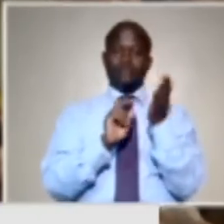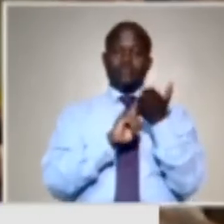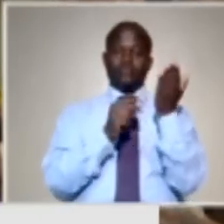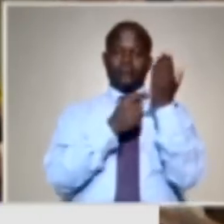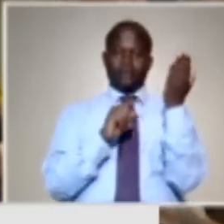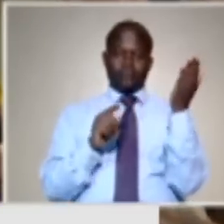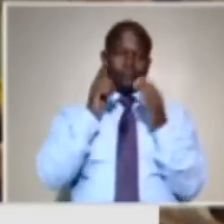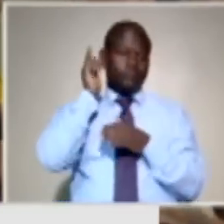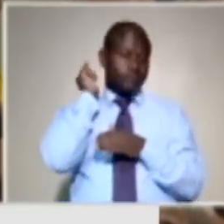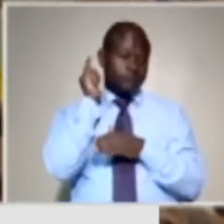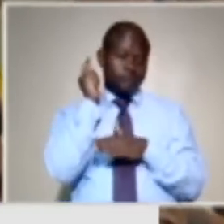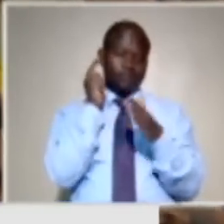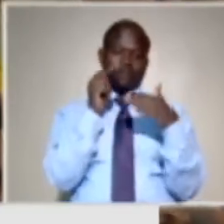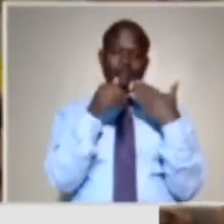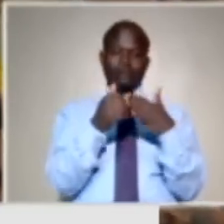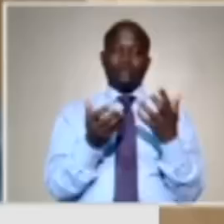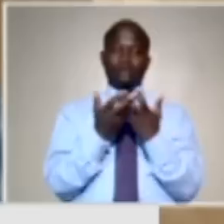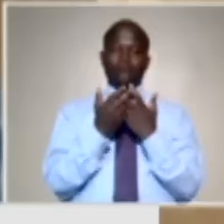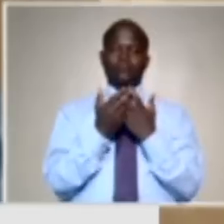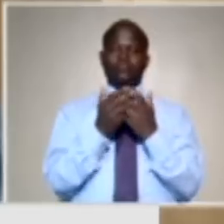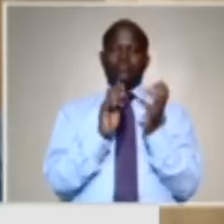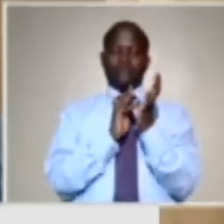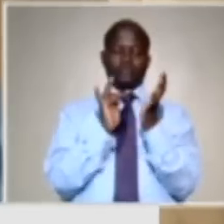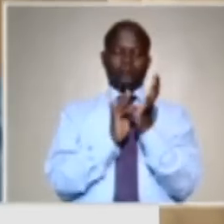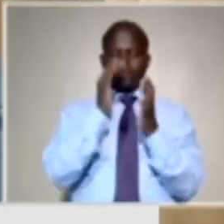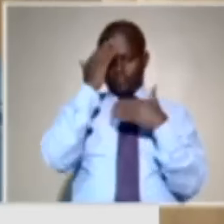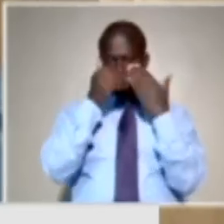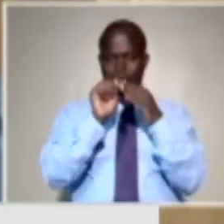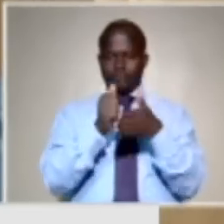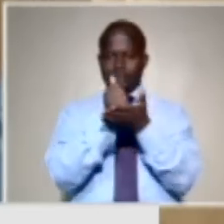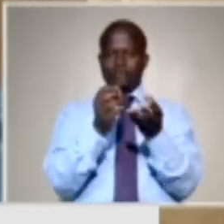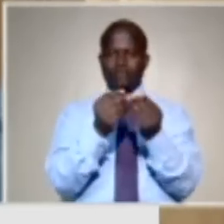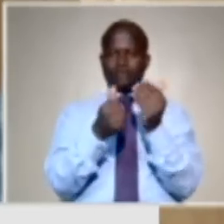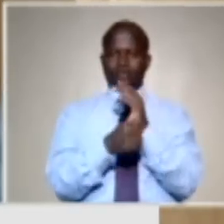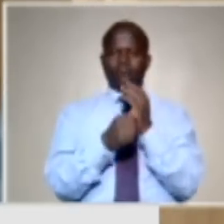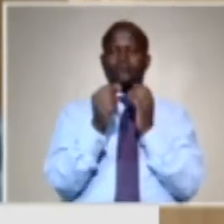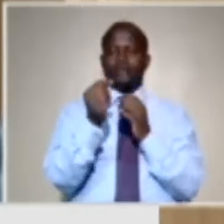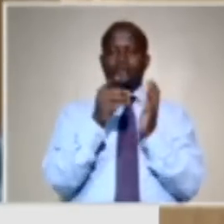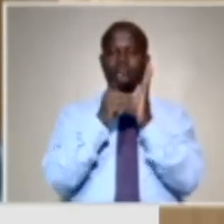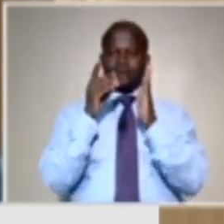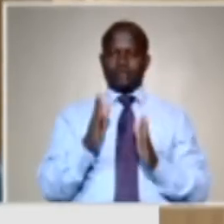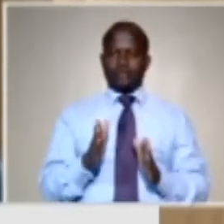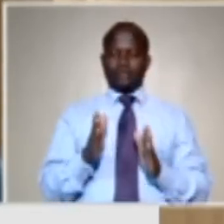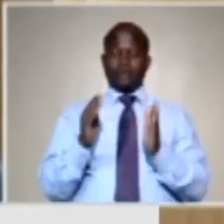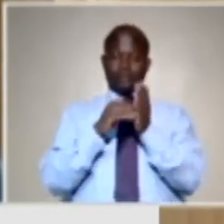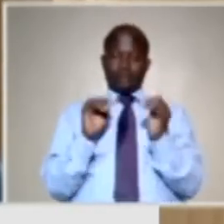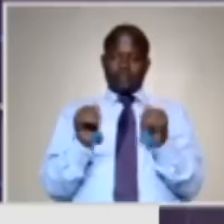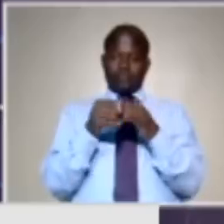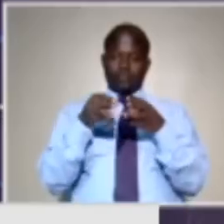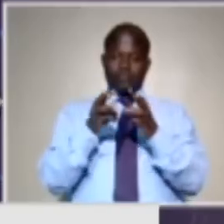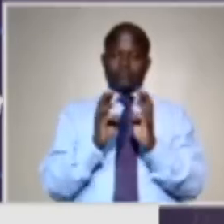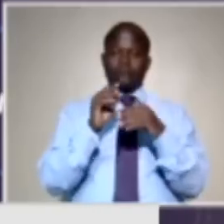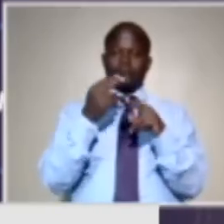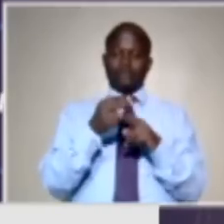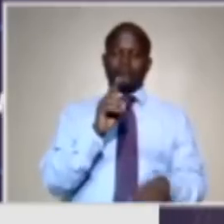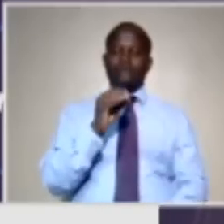ikoranabuhanga rya telefone ngendanwa zigezweho za smartphone mu rwego rwo gukemura ikibazo cy'ubuke bw'abaganga ngo hari igeragezwa ry'uburyo buzwi